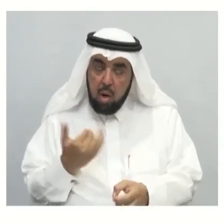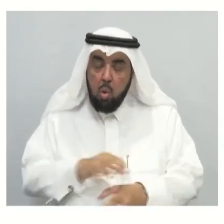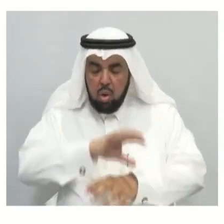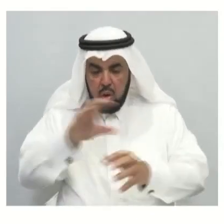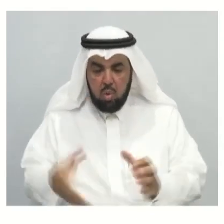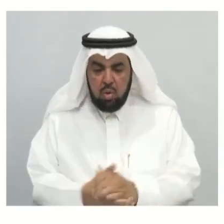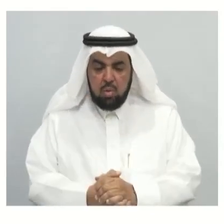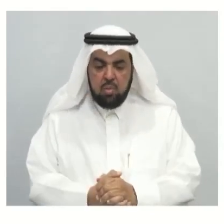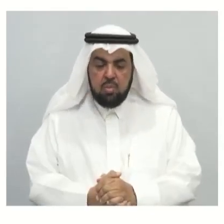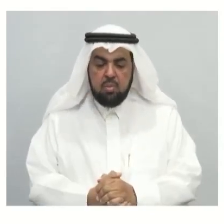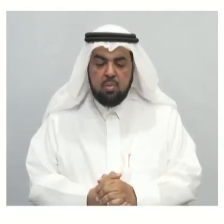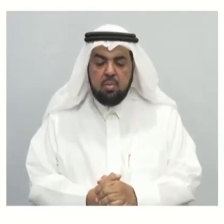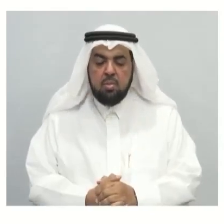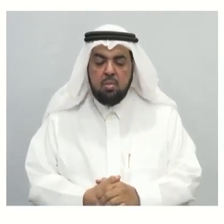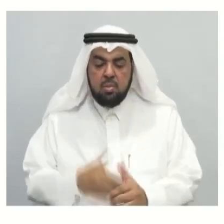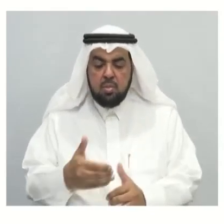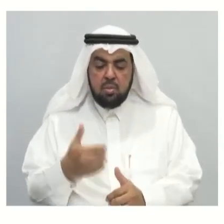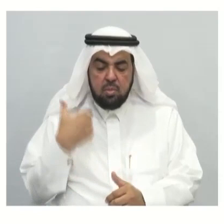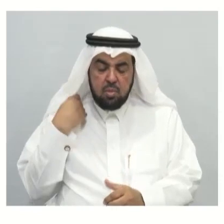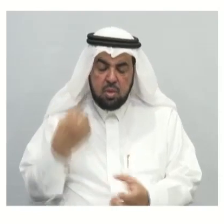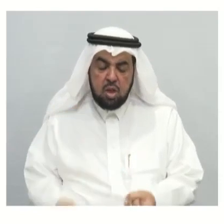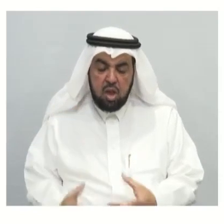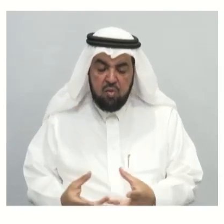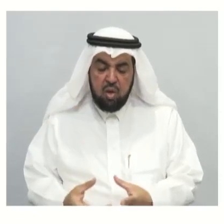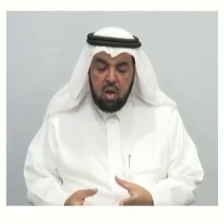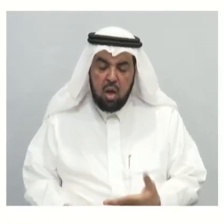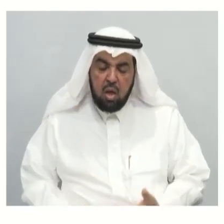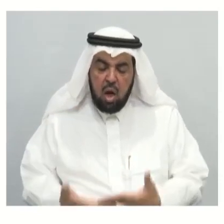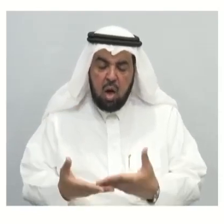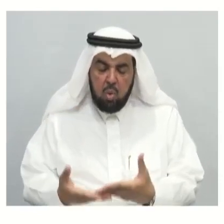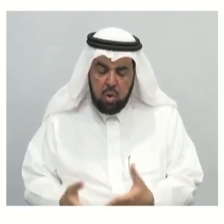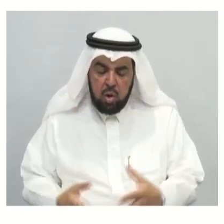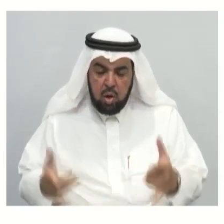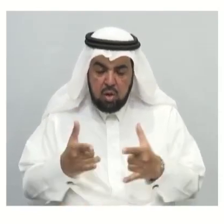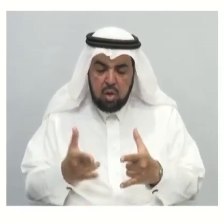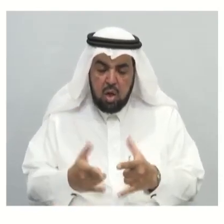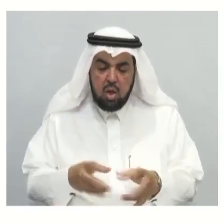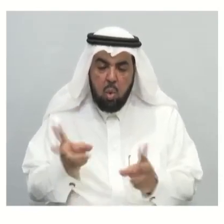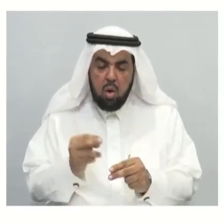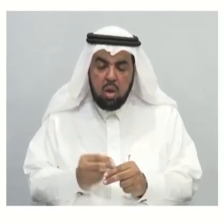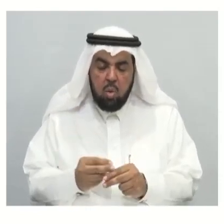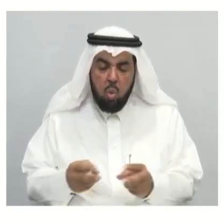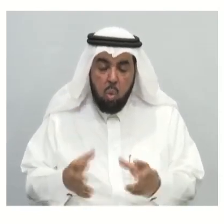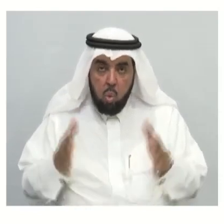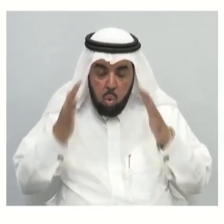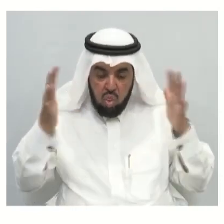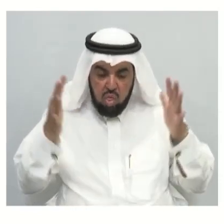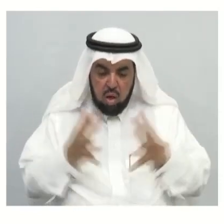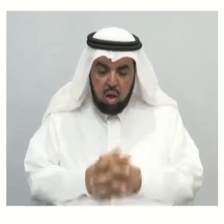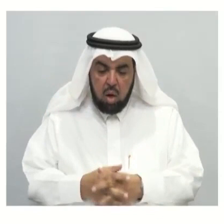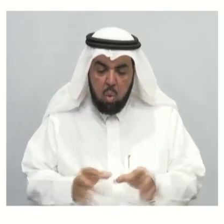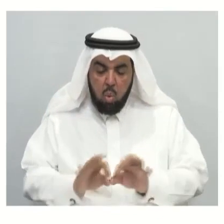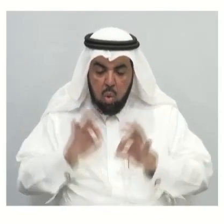دولي وايضا تفعيل التعاون السياسي والاقتصادي والثقافي